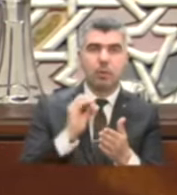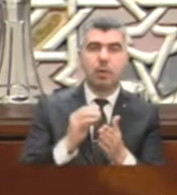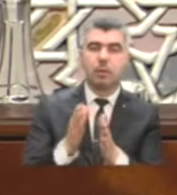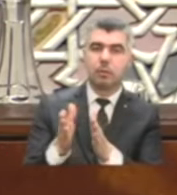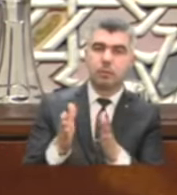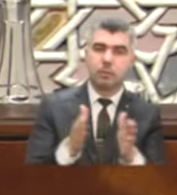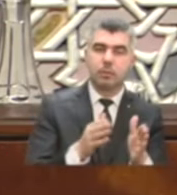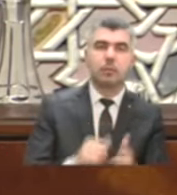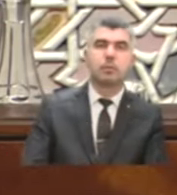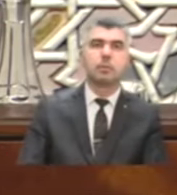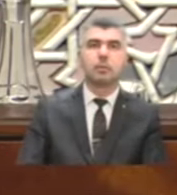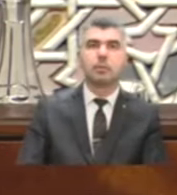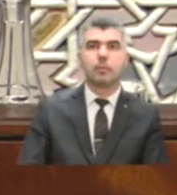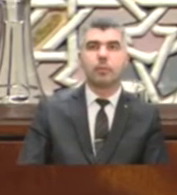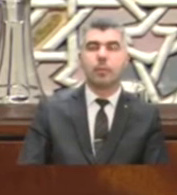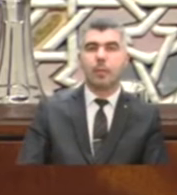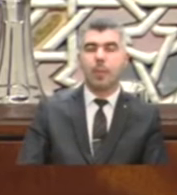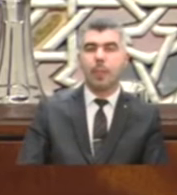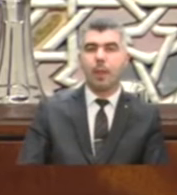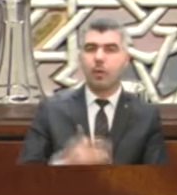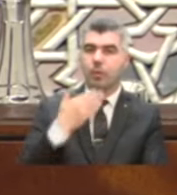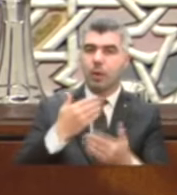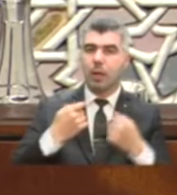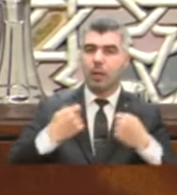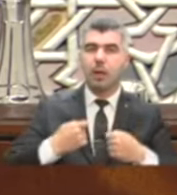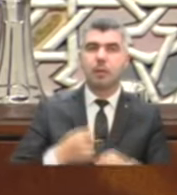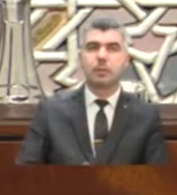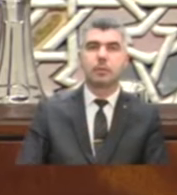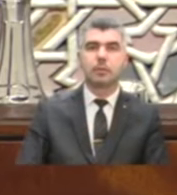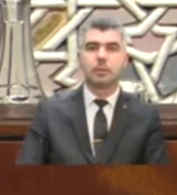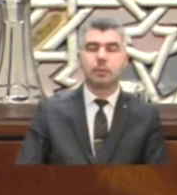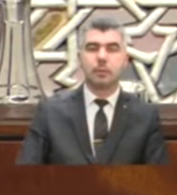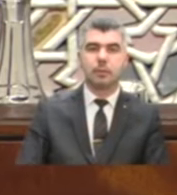رئيس. شكرا السيد رئيس.